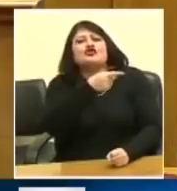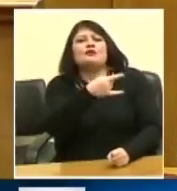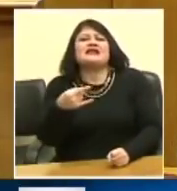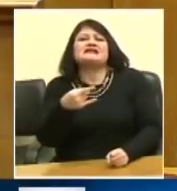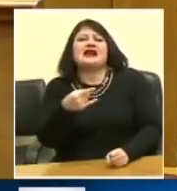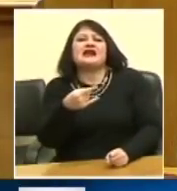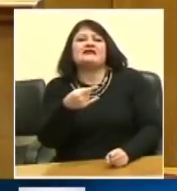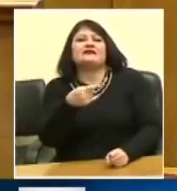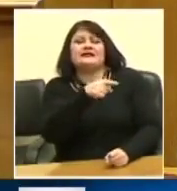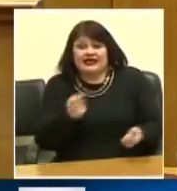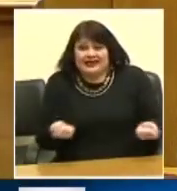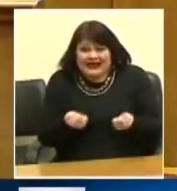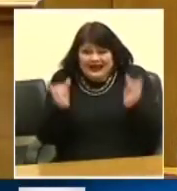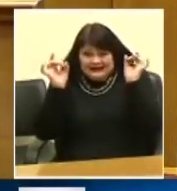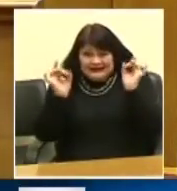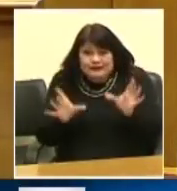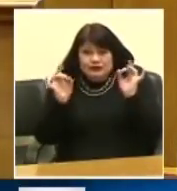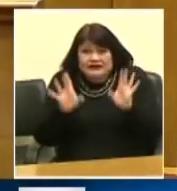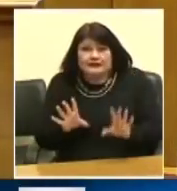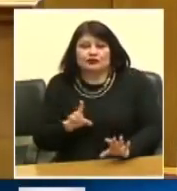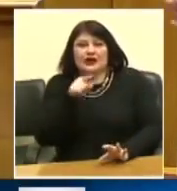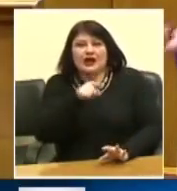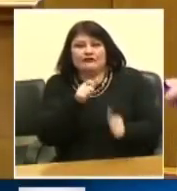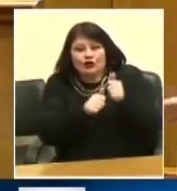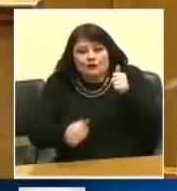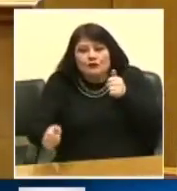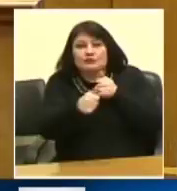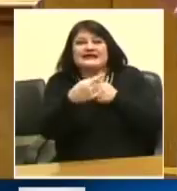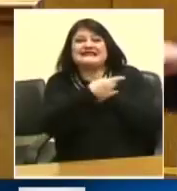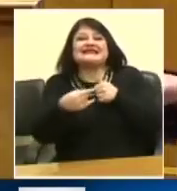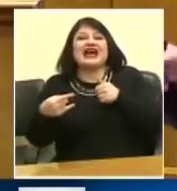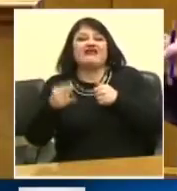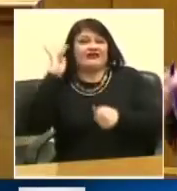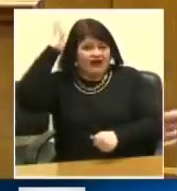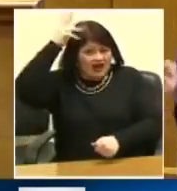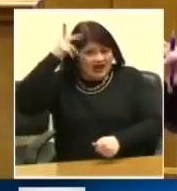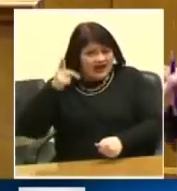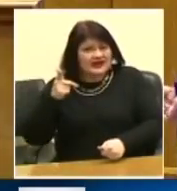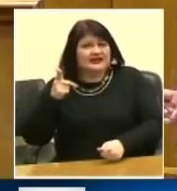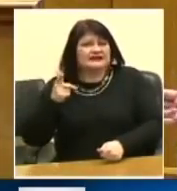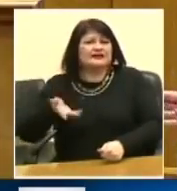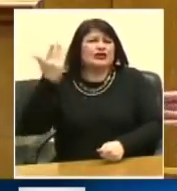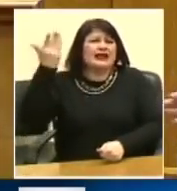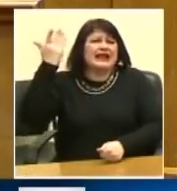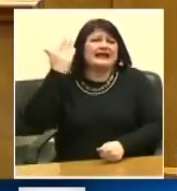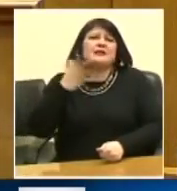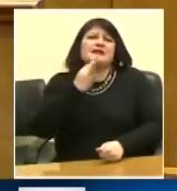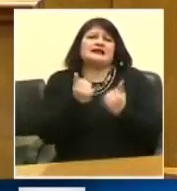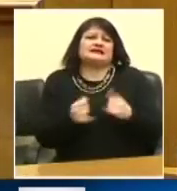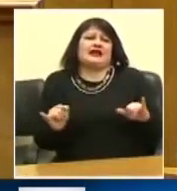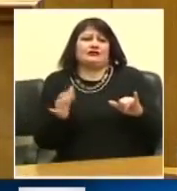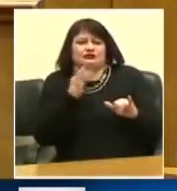ο καημένος σας. Να κάνετε το Ζάεφ πρωτοξάδελφο του Μεγαλέξανδρου, του Κύριλου και του Μεθόδιου. Θέλετε.